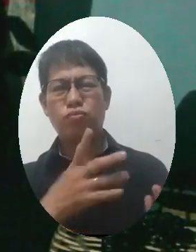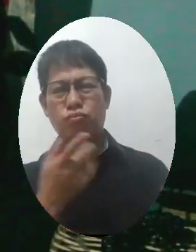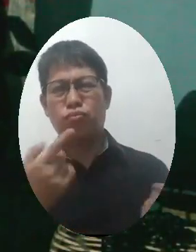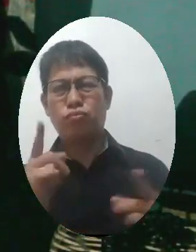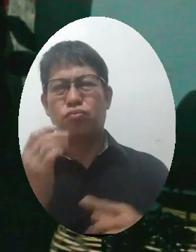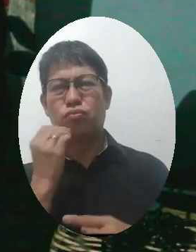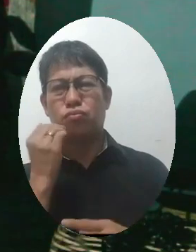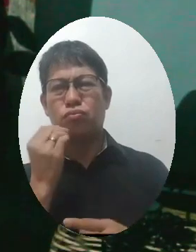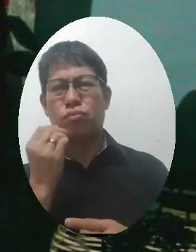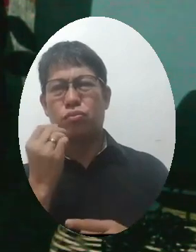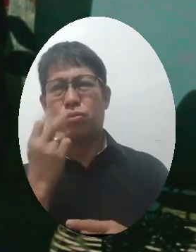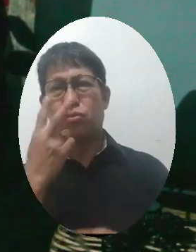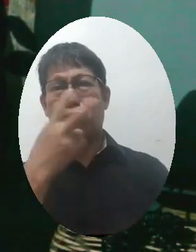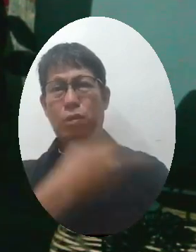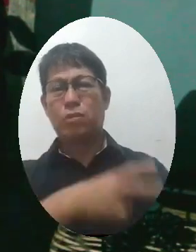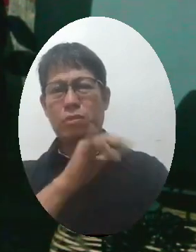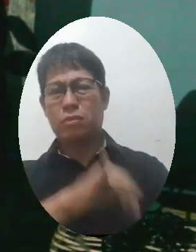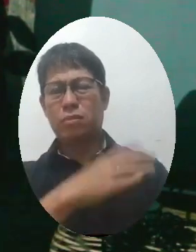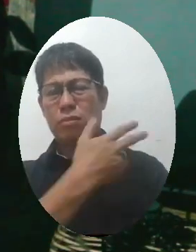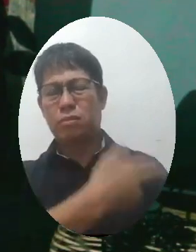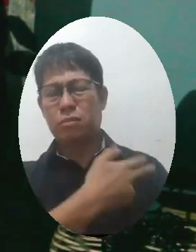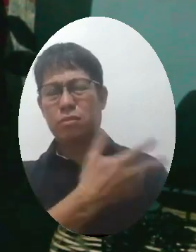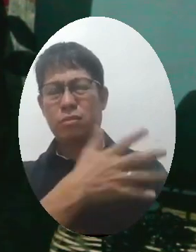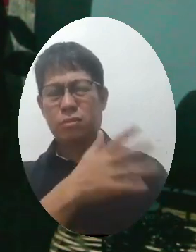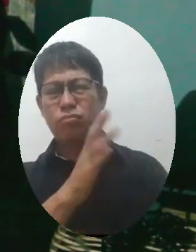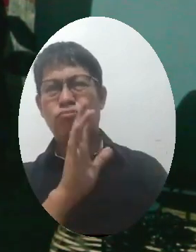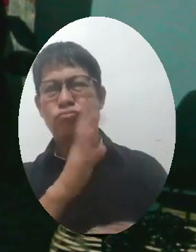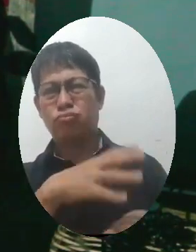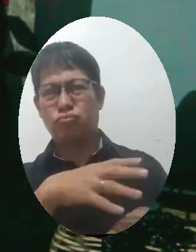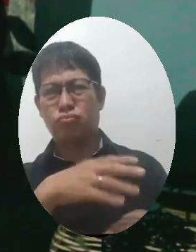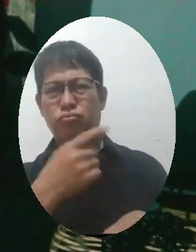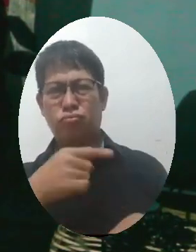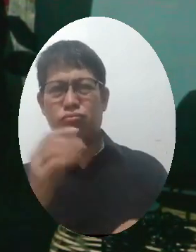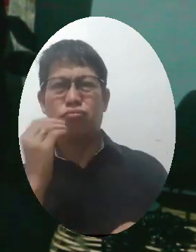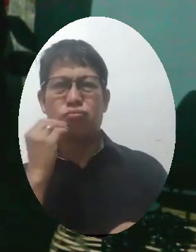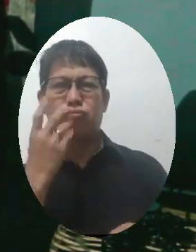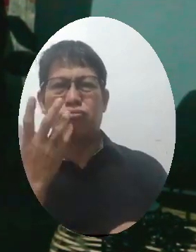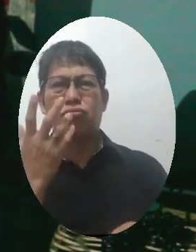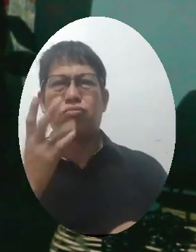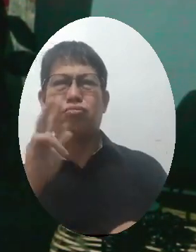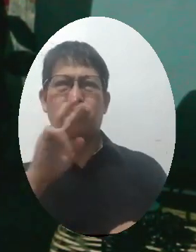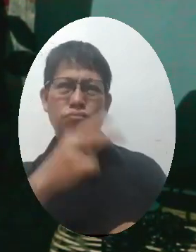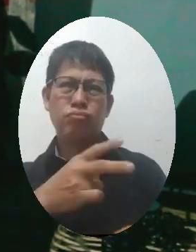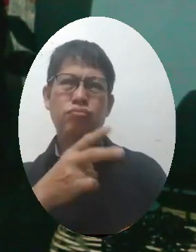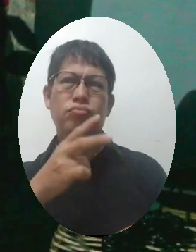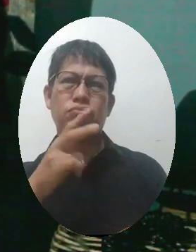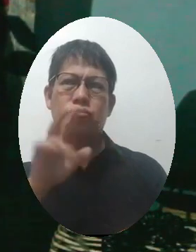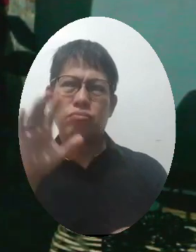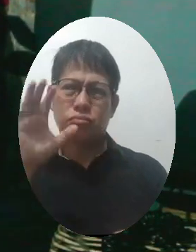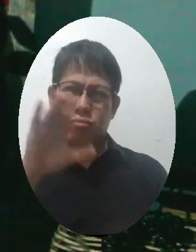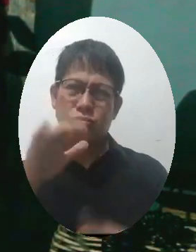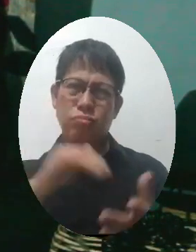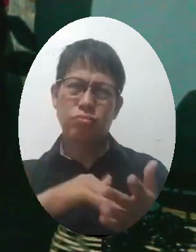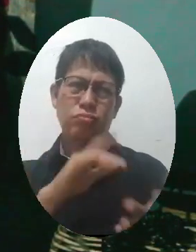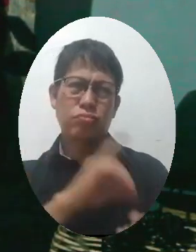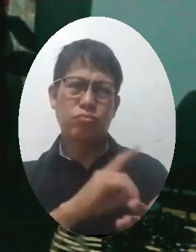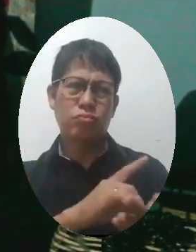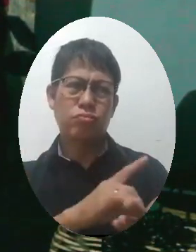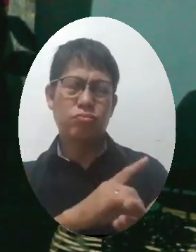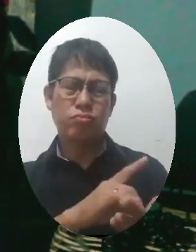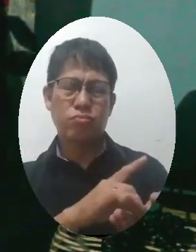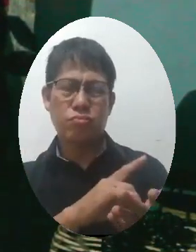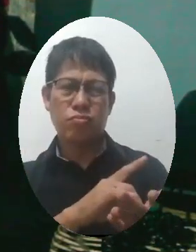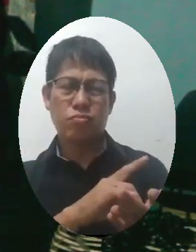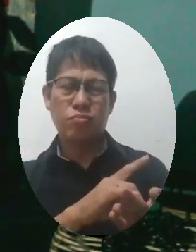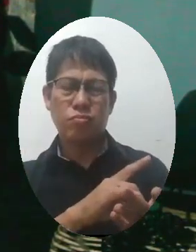na kami kasi na-admit siya ng 2 days din. Tapos pinauwi kami, nagpa-second opinion. Doon sa